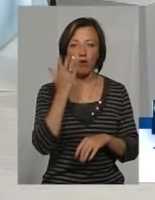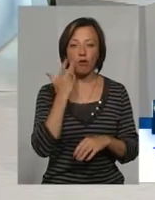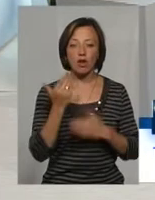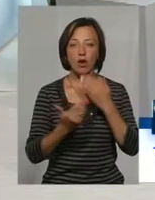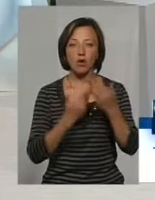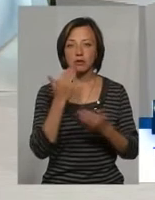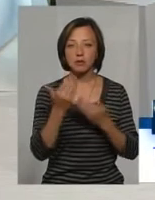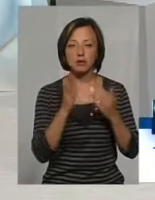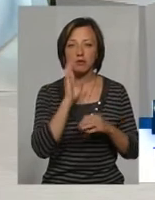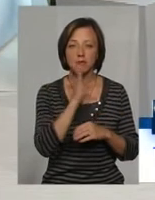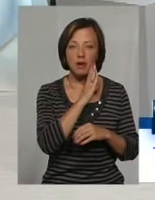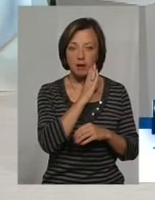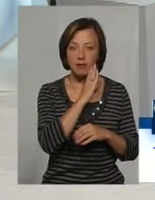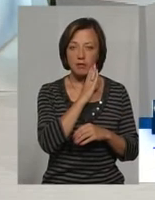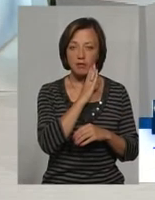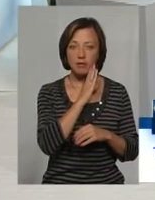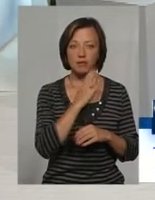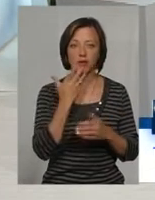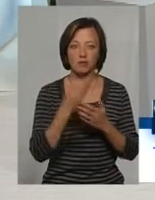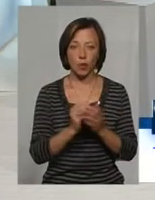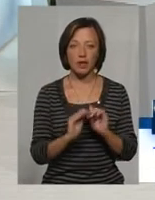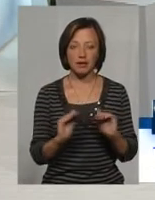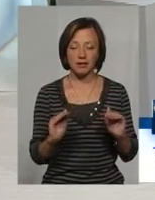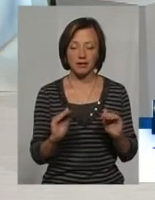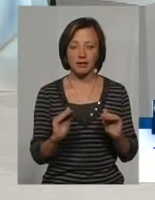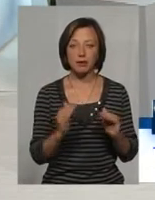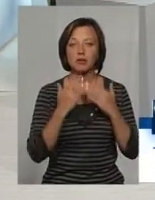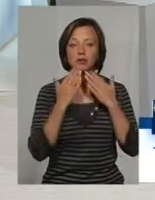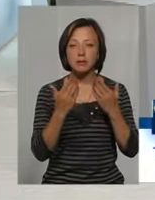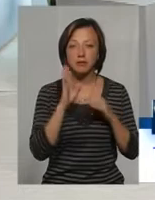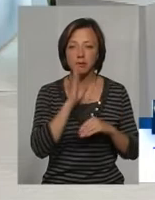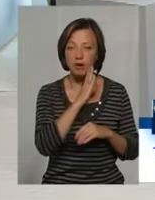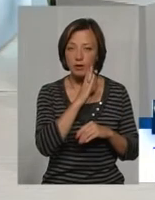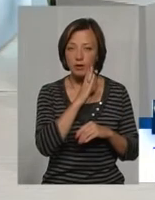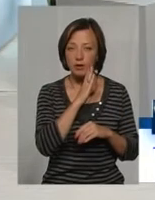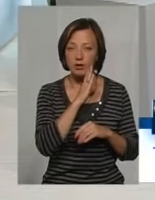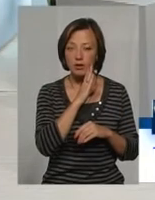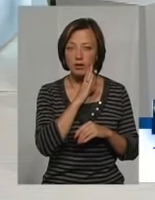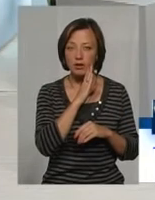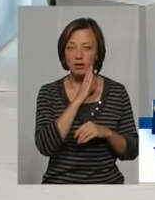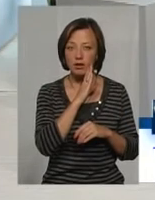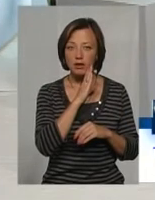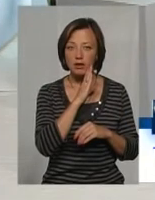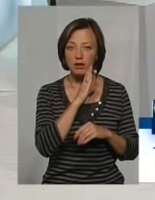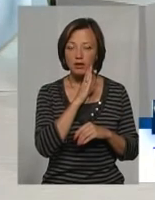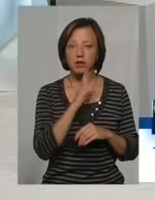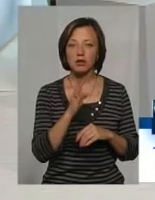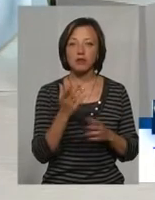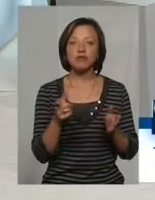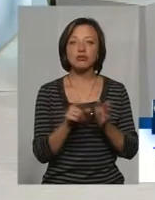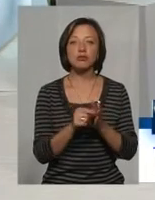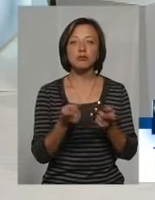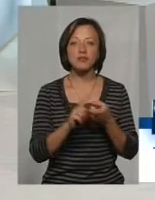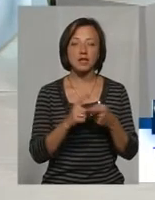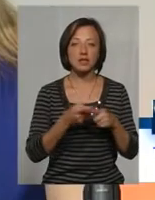розпитуєш мам, я говорю про своїх, про дітей, коли розпитуєш мамочку, з чим вона може пов'язати